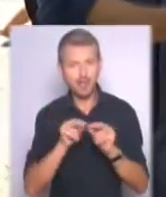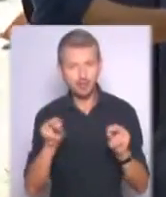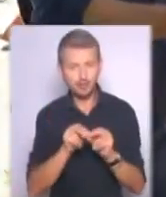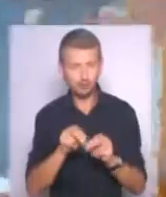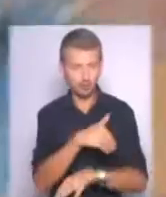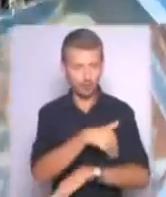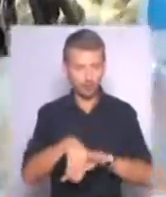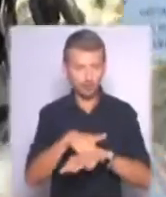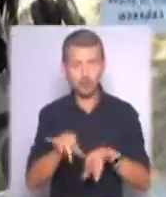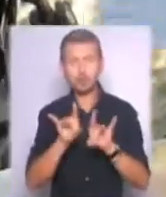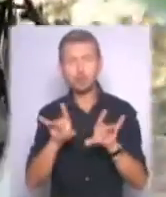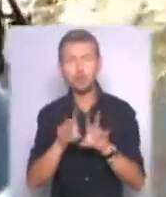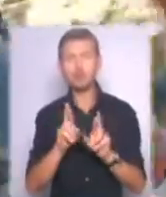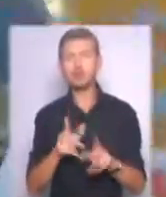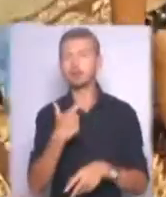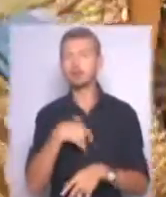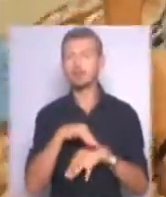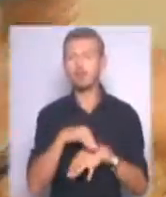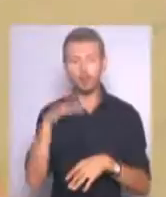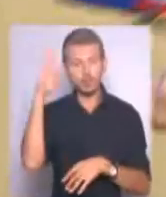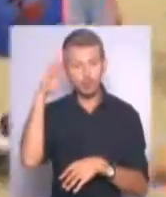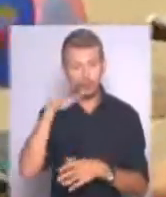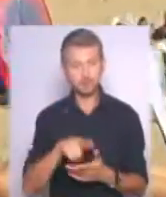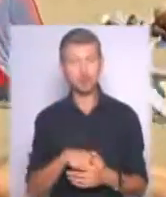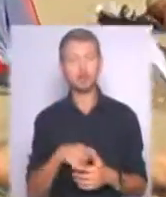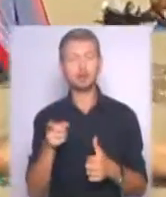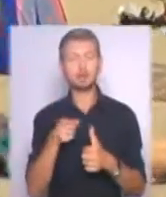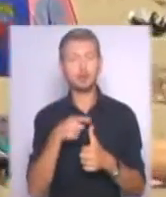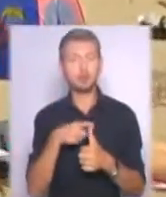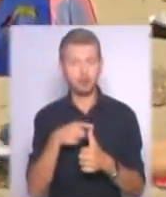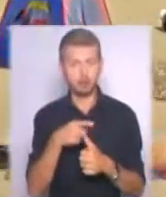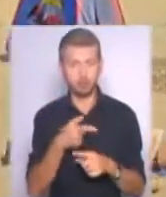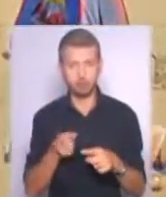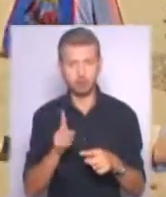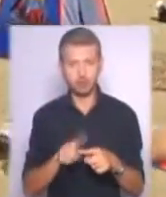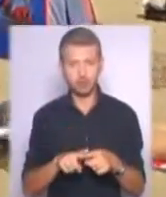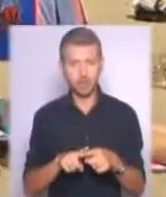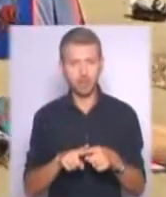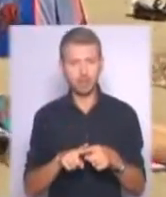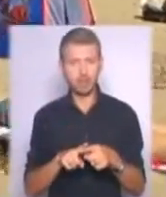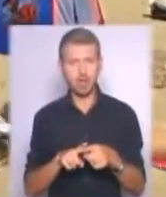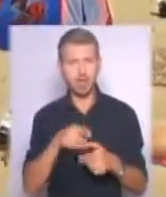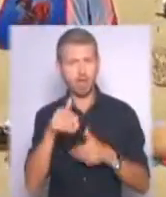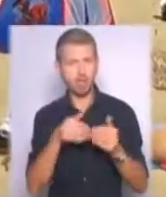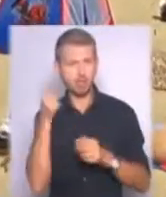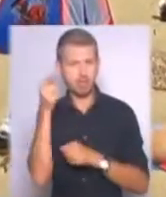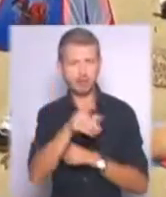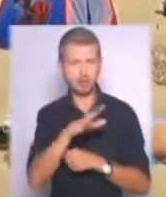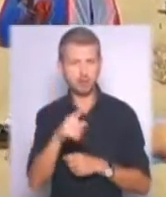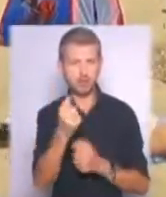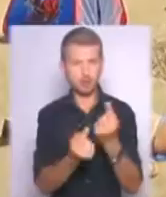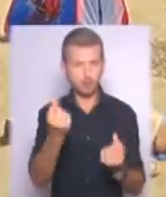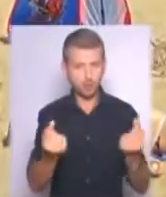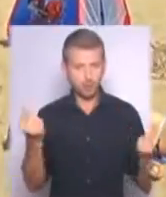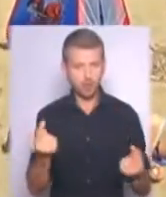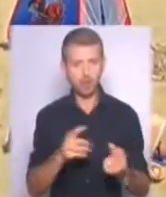Відпочивальникам розповідають, як поводитися у воді. По-перше, це не запливати за бої, во-вторых, не